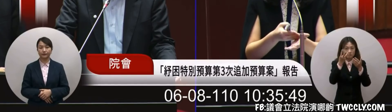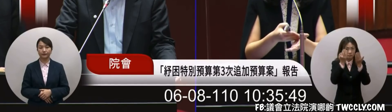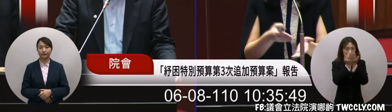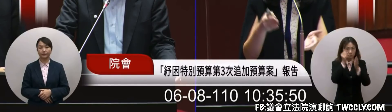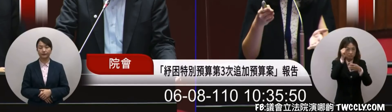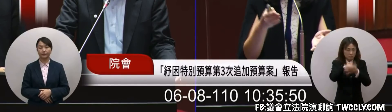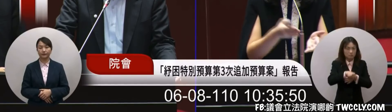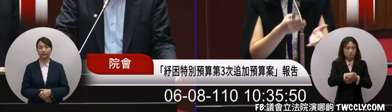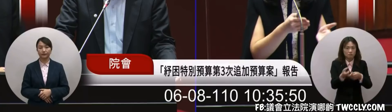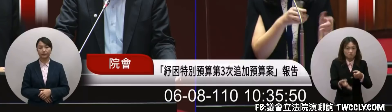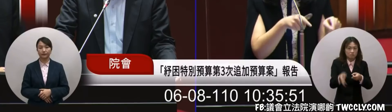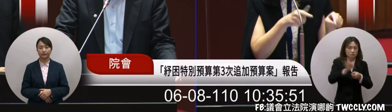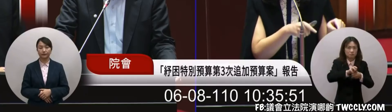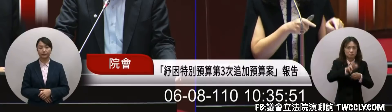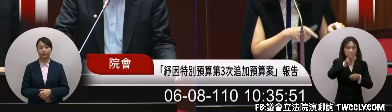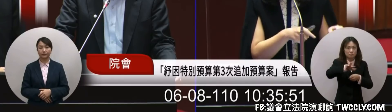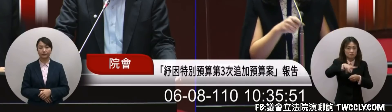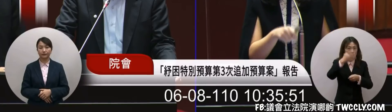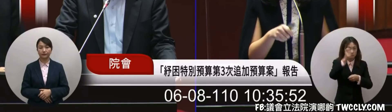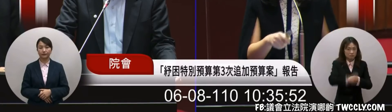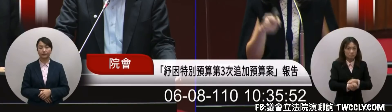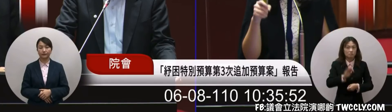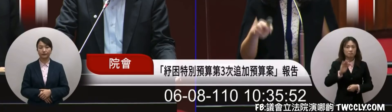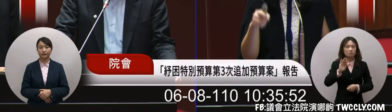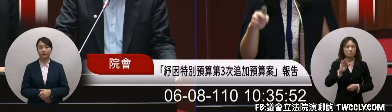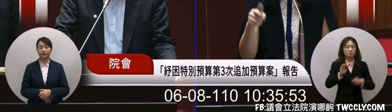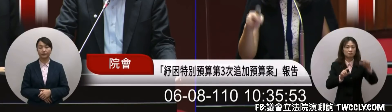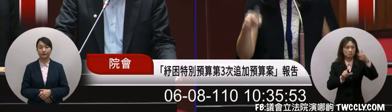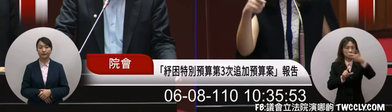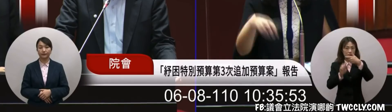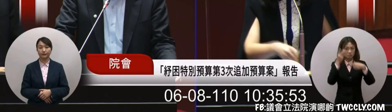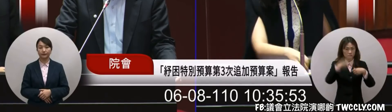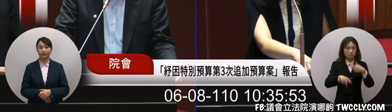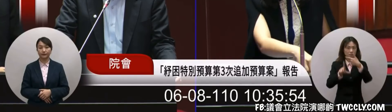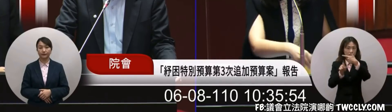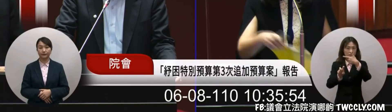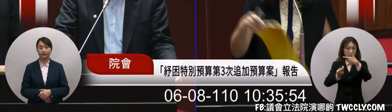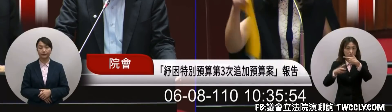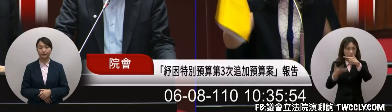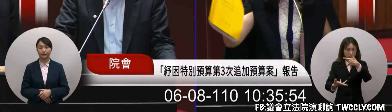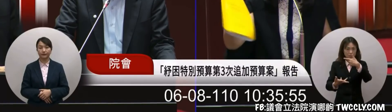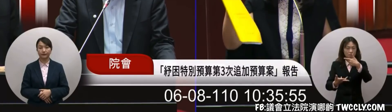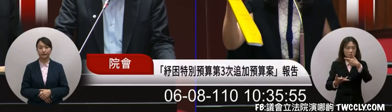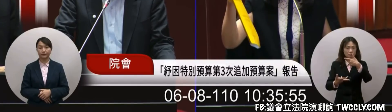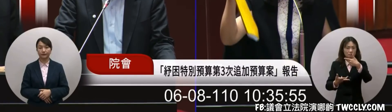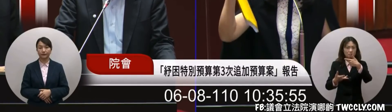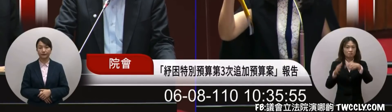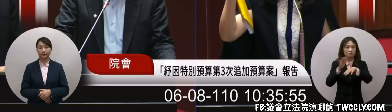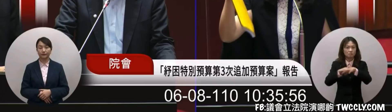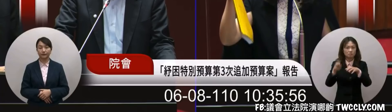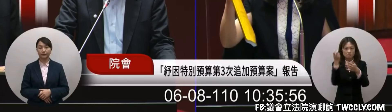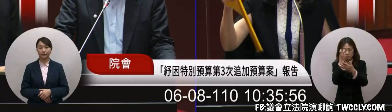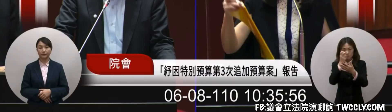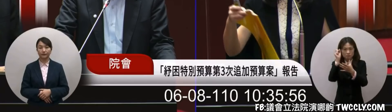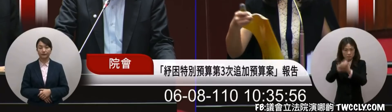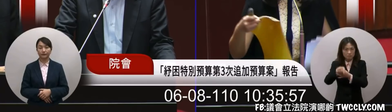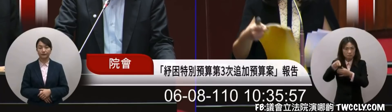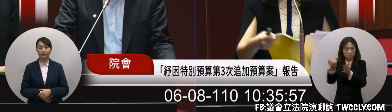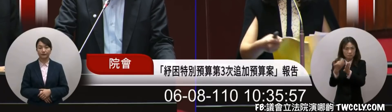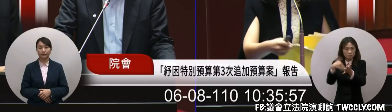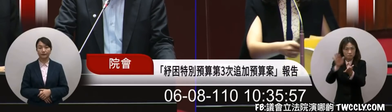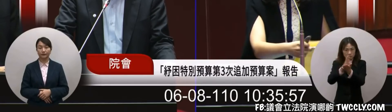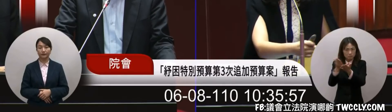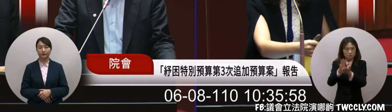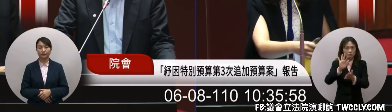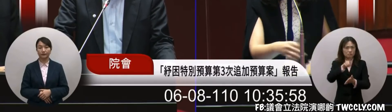算账上限，你才6月18号我们立法院才会通过你们今天送来的预算书，你哪有钱哪有法源